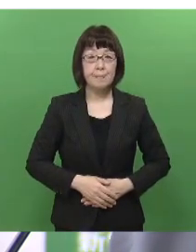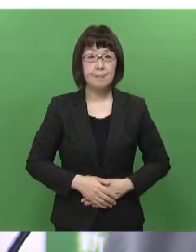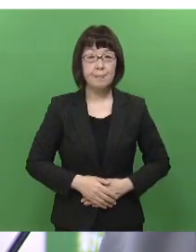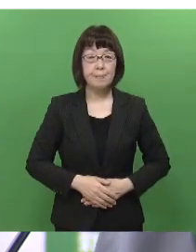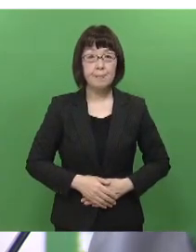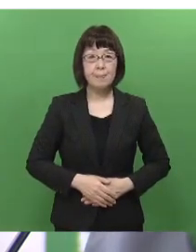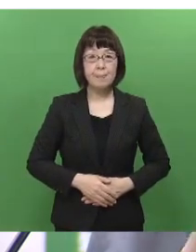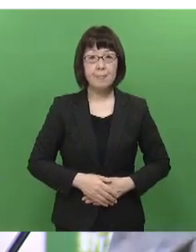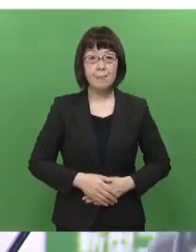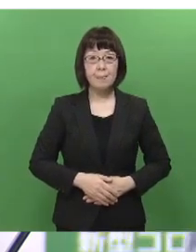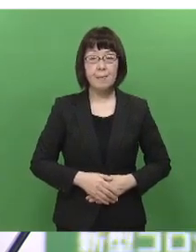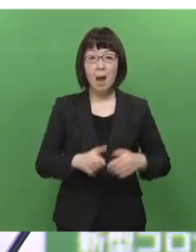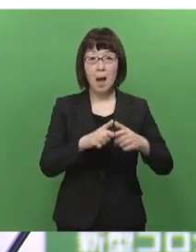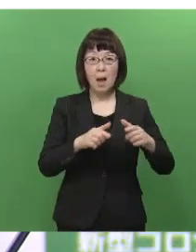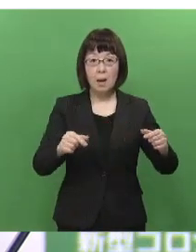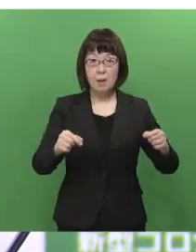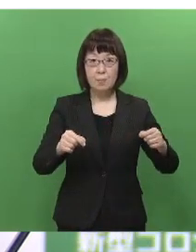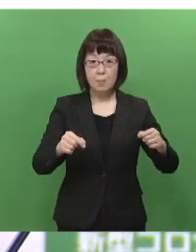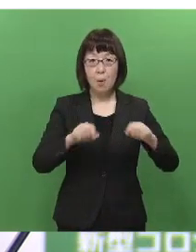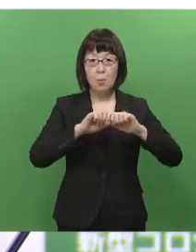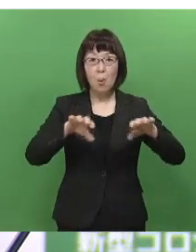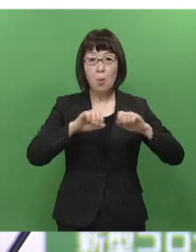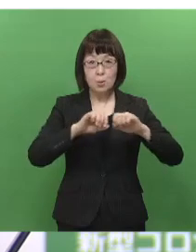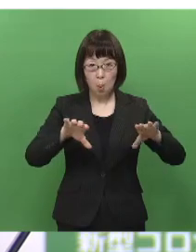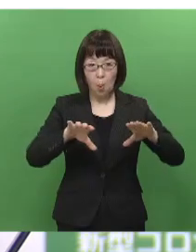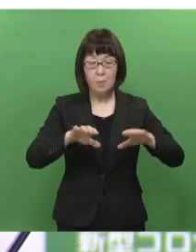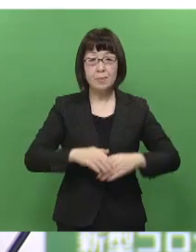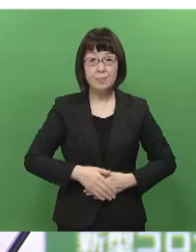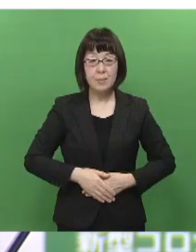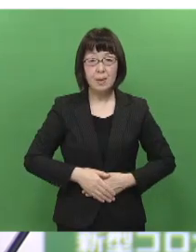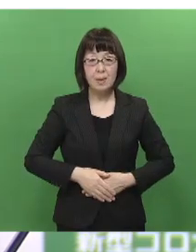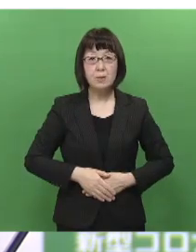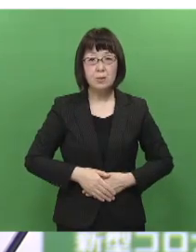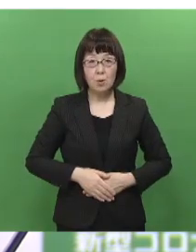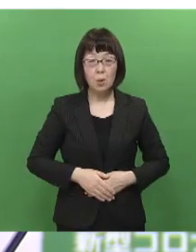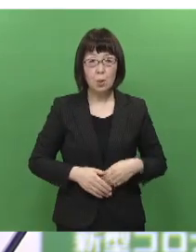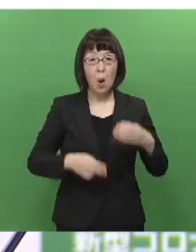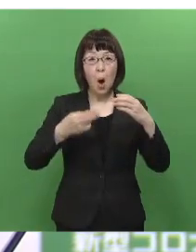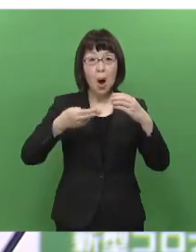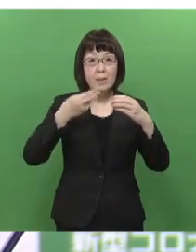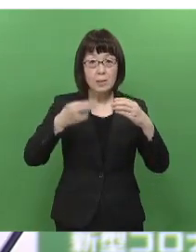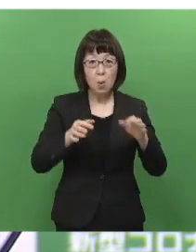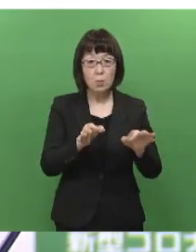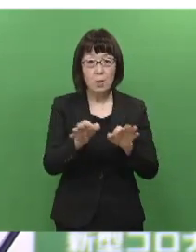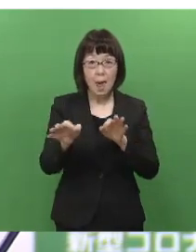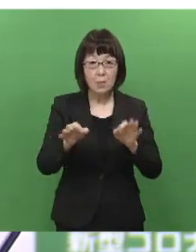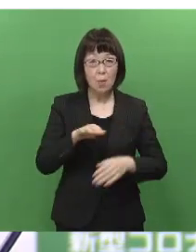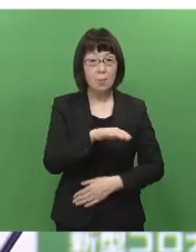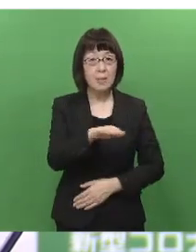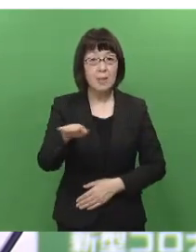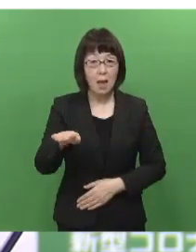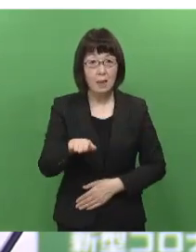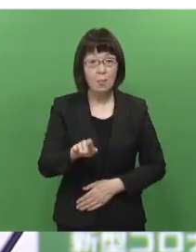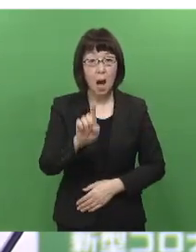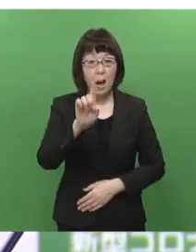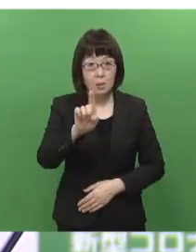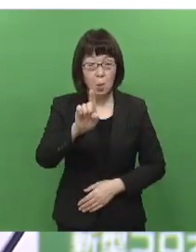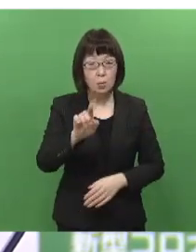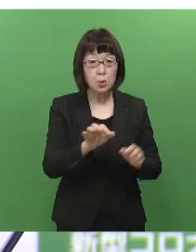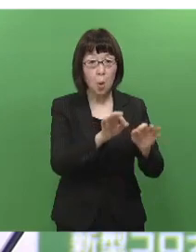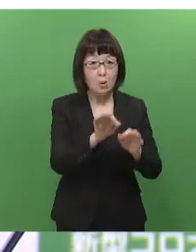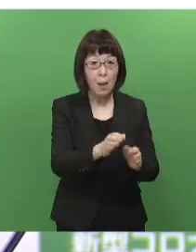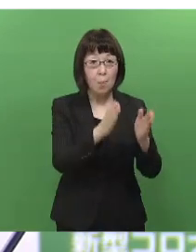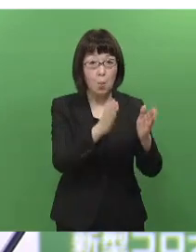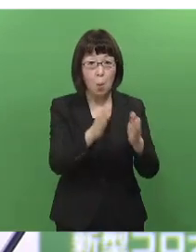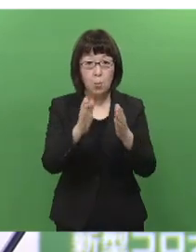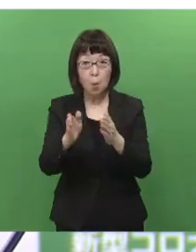日本放送、宮崎です。よろしくお願いします。飲食店の方々に取材しますと、今回は店舗ごとに協力金が支払われるということ